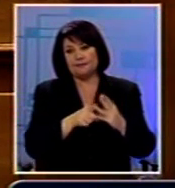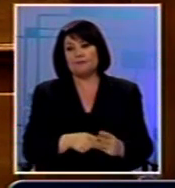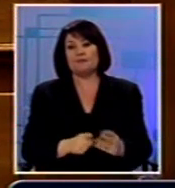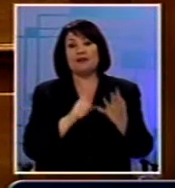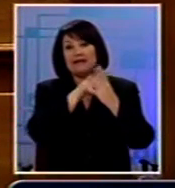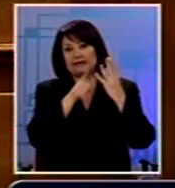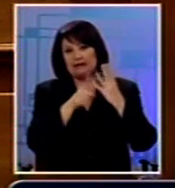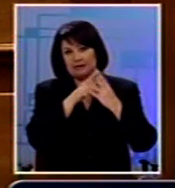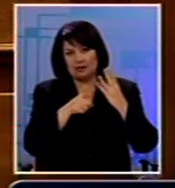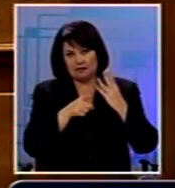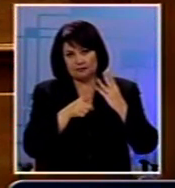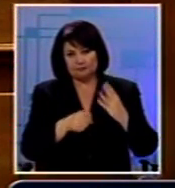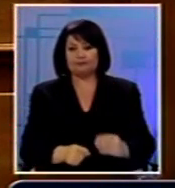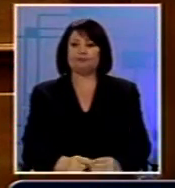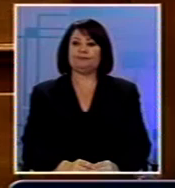Τέσσερα πράγματα.